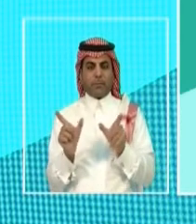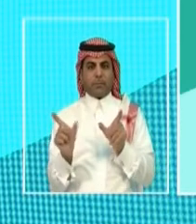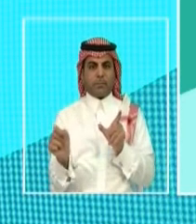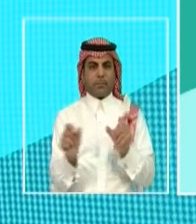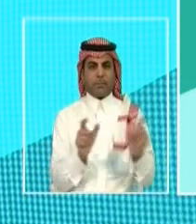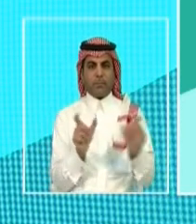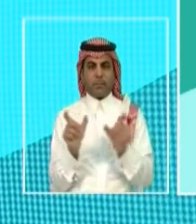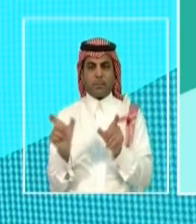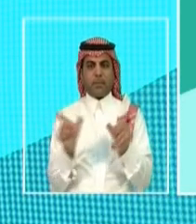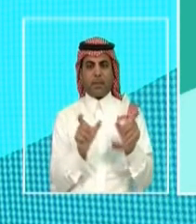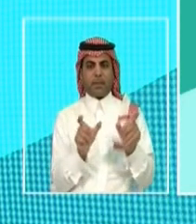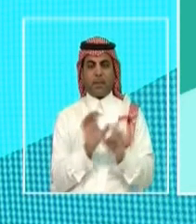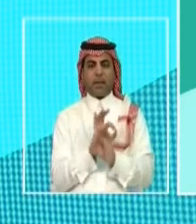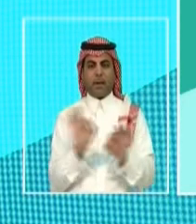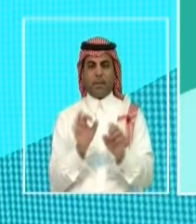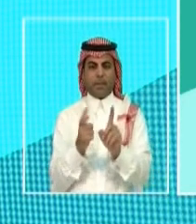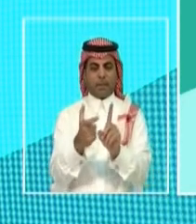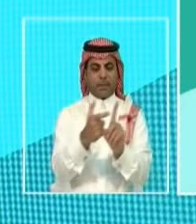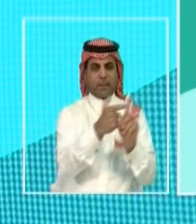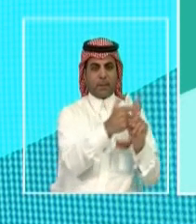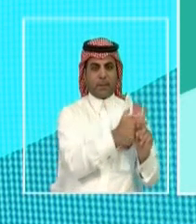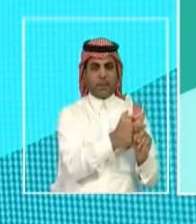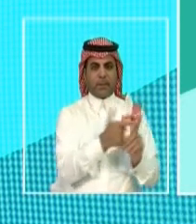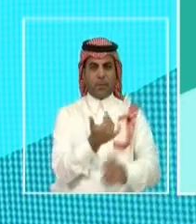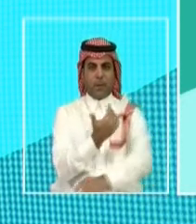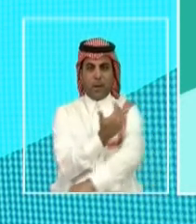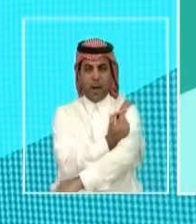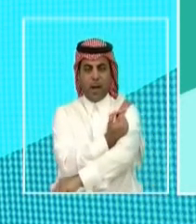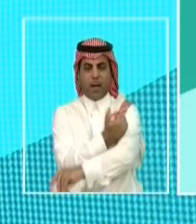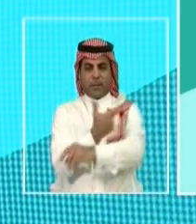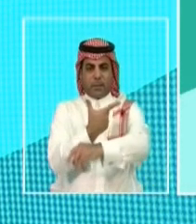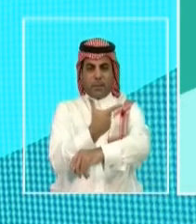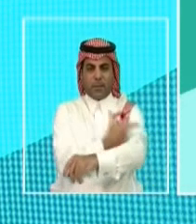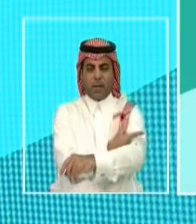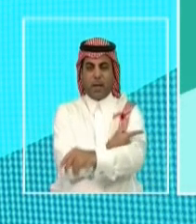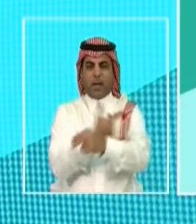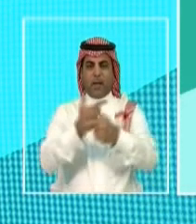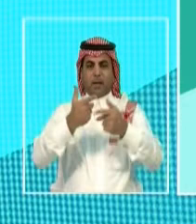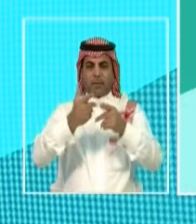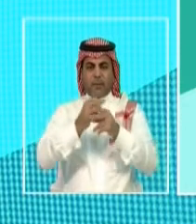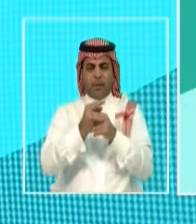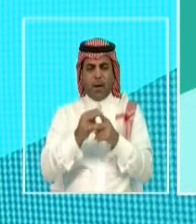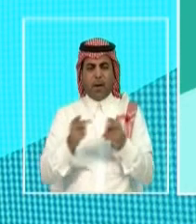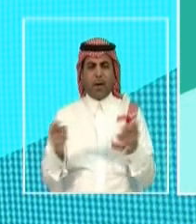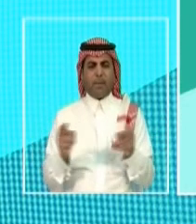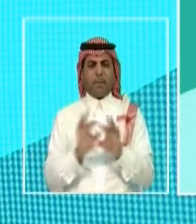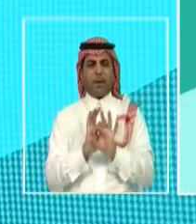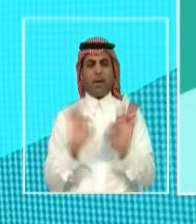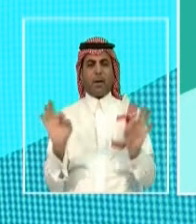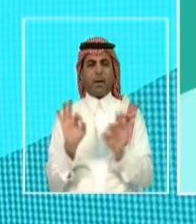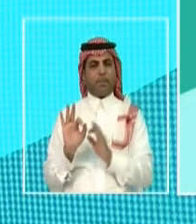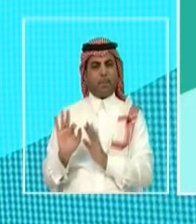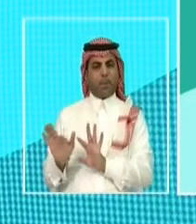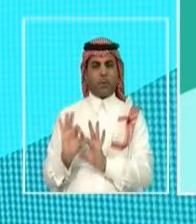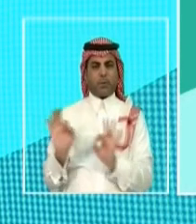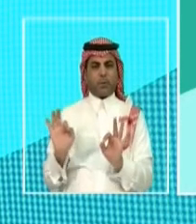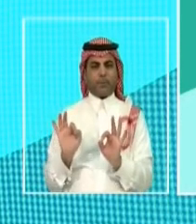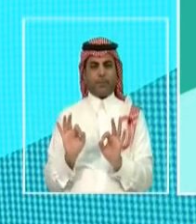وتأكيد التشخيص وإجراءات العزل والإجراءات العلاجية وتفعيل البروتوكولات العلاجية لذلك كلها